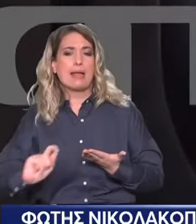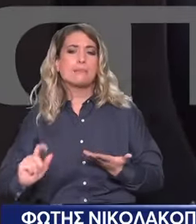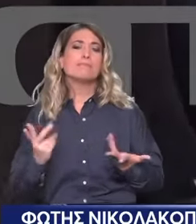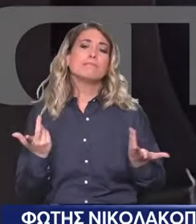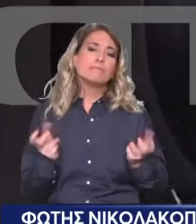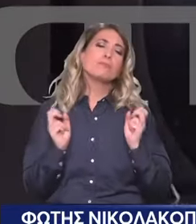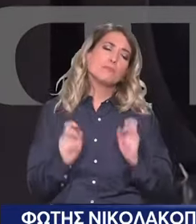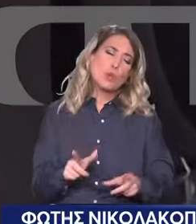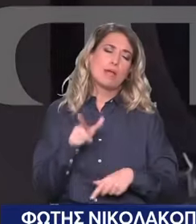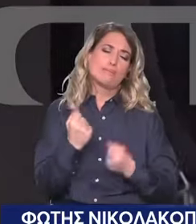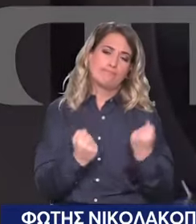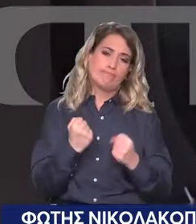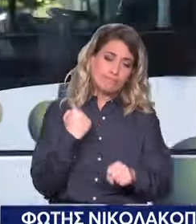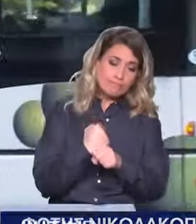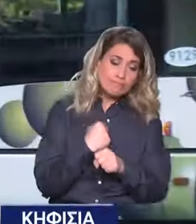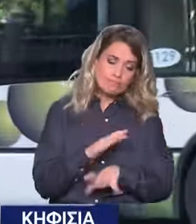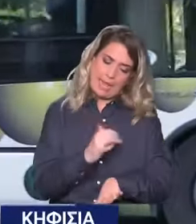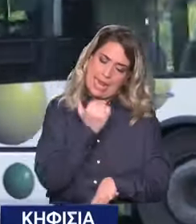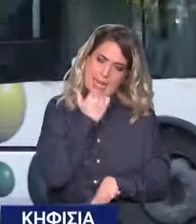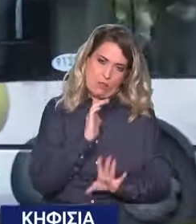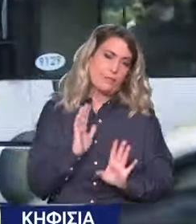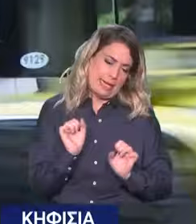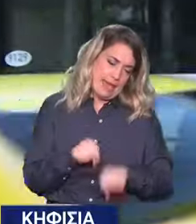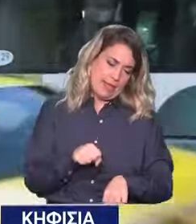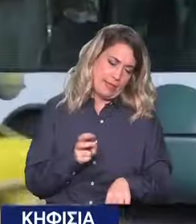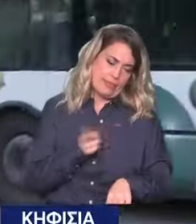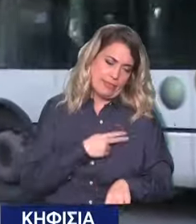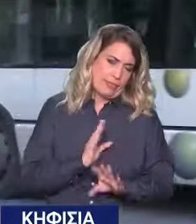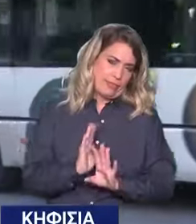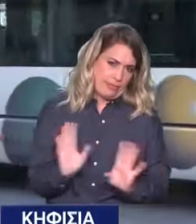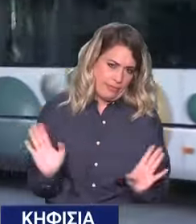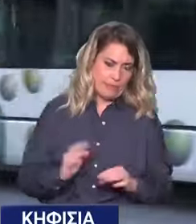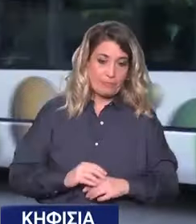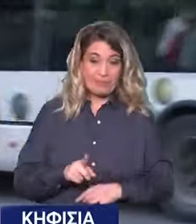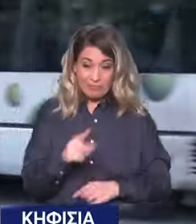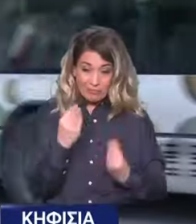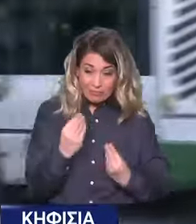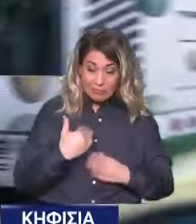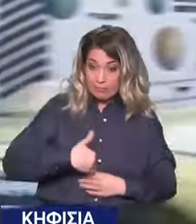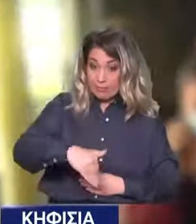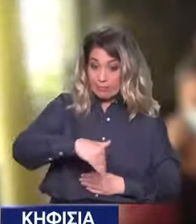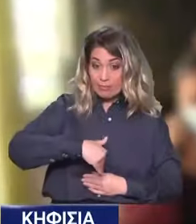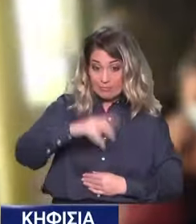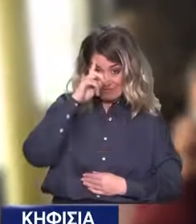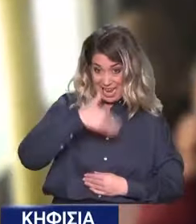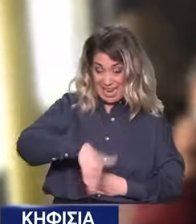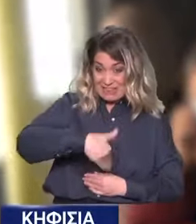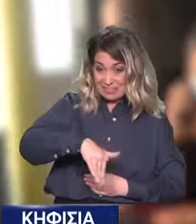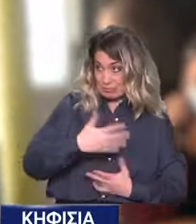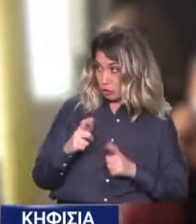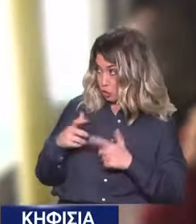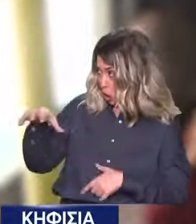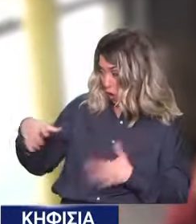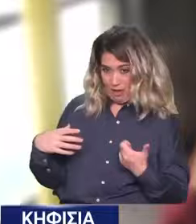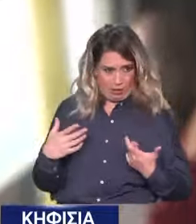θεωρώ ότι είναι λάθος ου δεν έπρεπε να το κάνει το συγκεκριμένο δρομολόγιο περνάει έξω από σχολεία αλλά και το ιεκ της κινησις με αποτέλεσμα τις καθημερινές